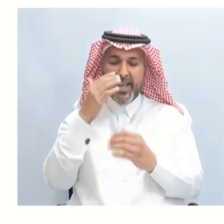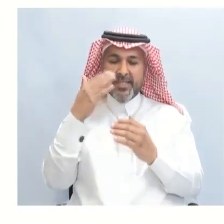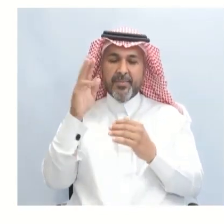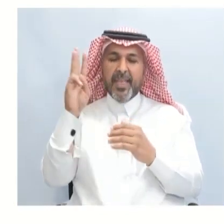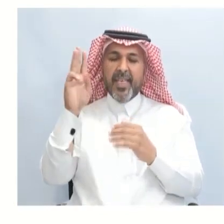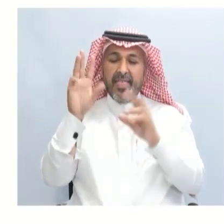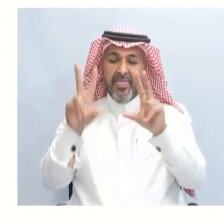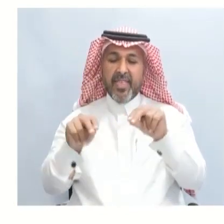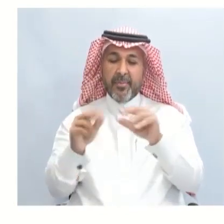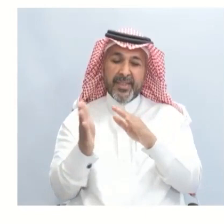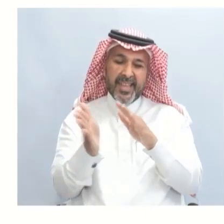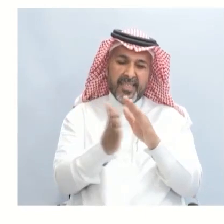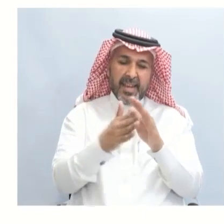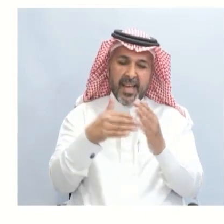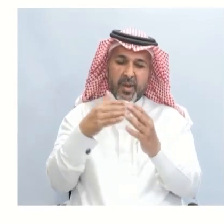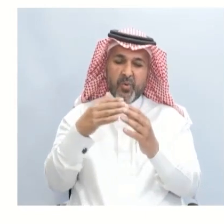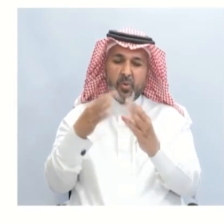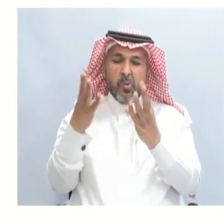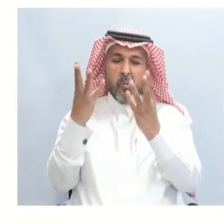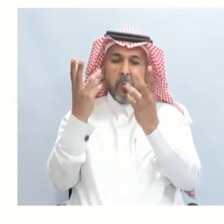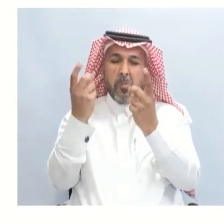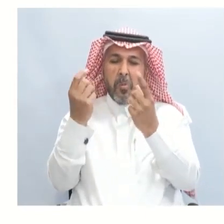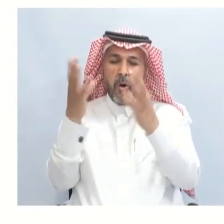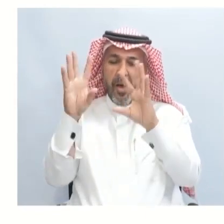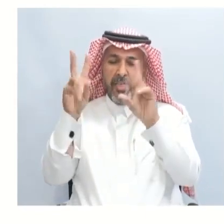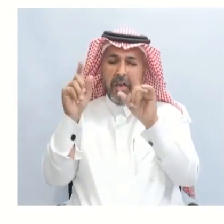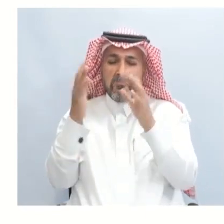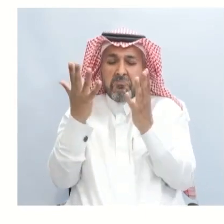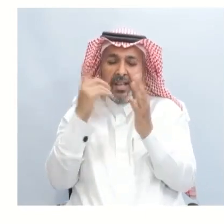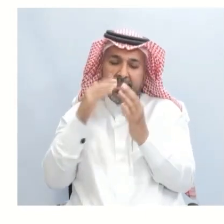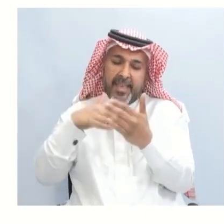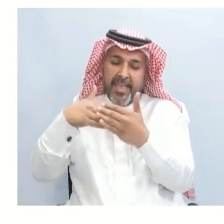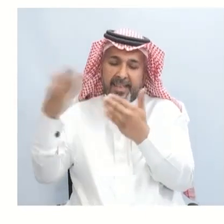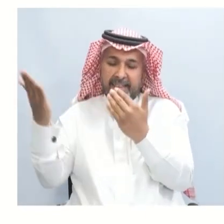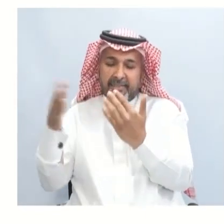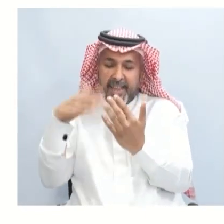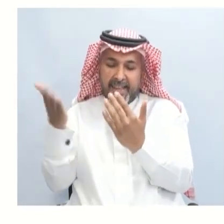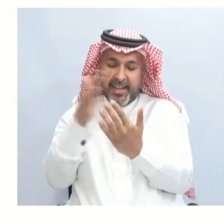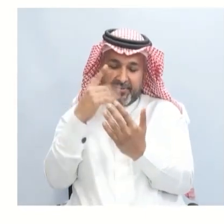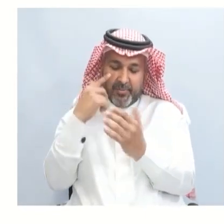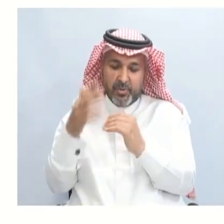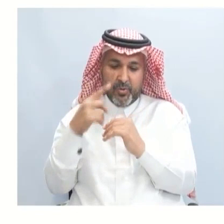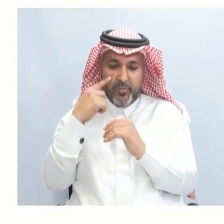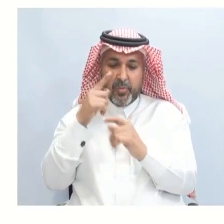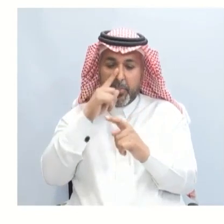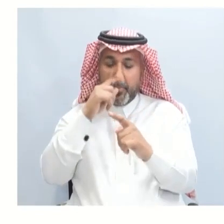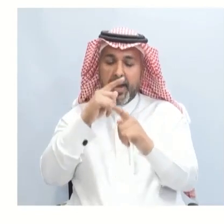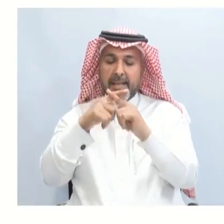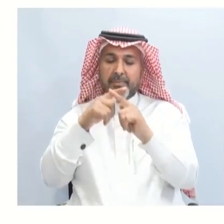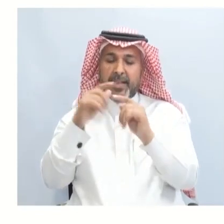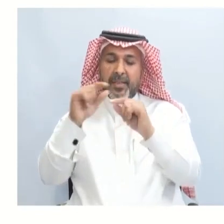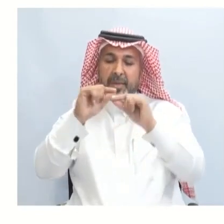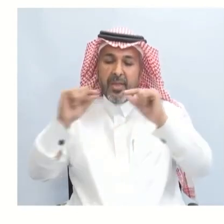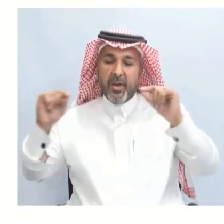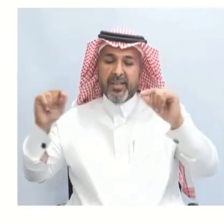نضع جميع المجاهيل في الطرف الاخر كما تعلمت في نقل الاطراف ق تحصل على اف مضروبه في ار تربيع على ام في الام